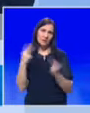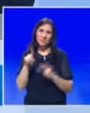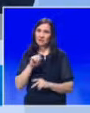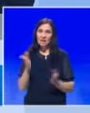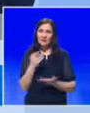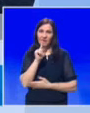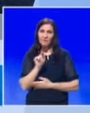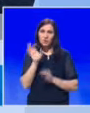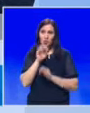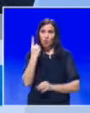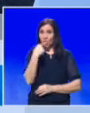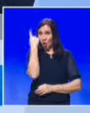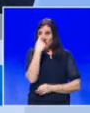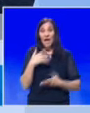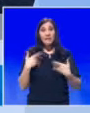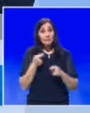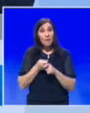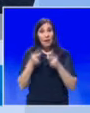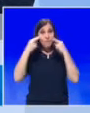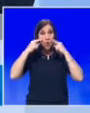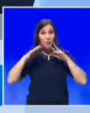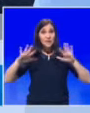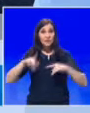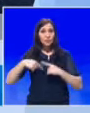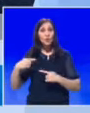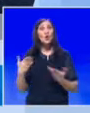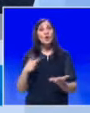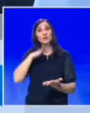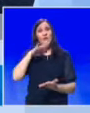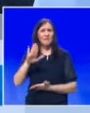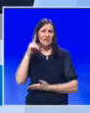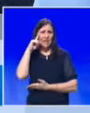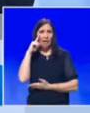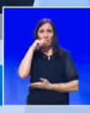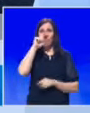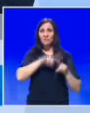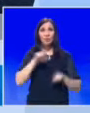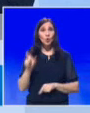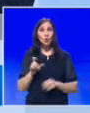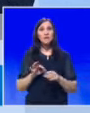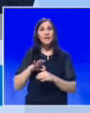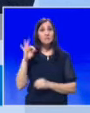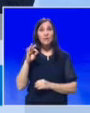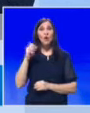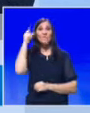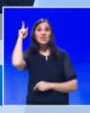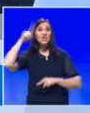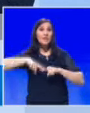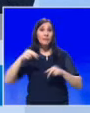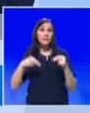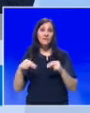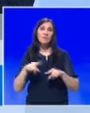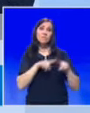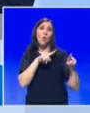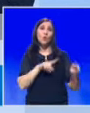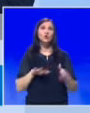лице, защото ние искаме да направим прозрачна процедурата и когато се стигне, вие знаете, че главният прокурор се избира от Висша съдебен съвет, прокурорската